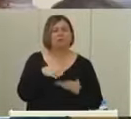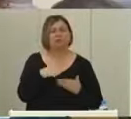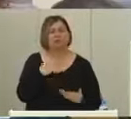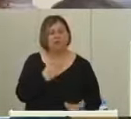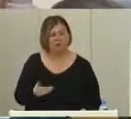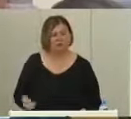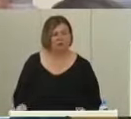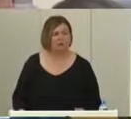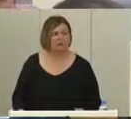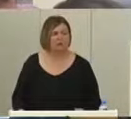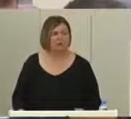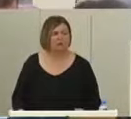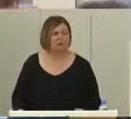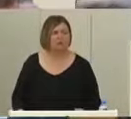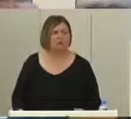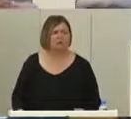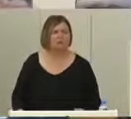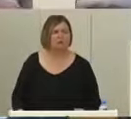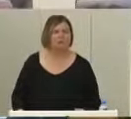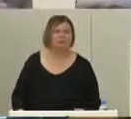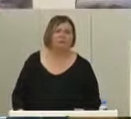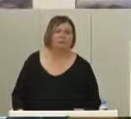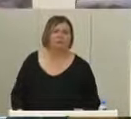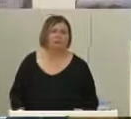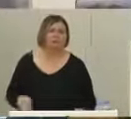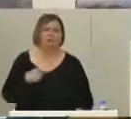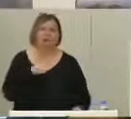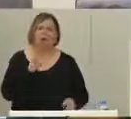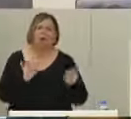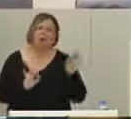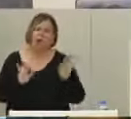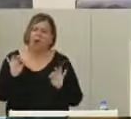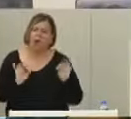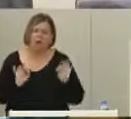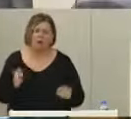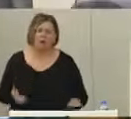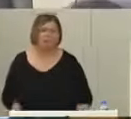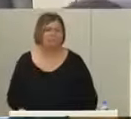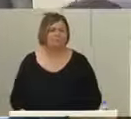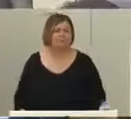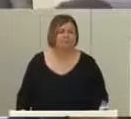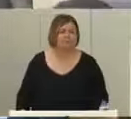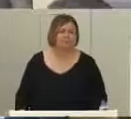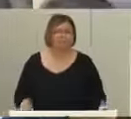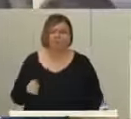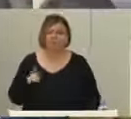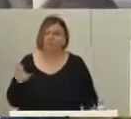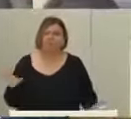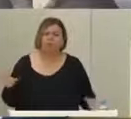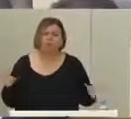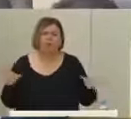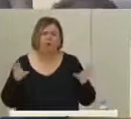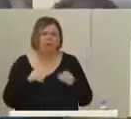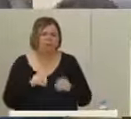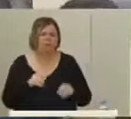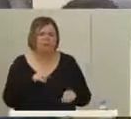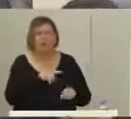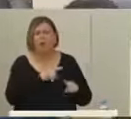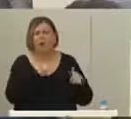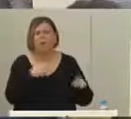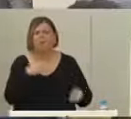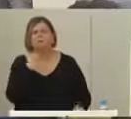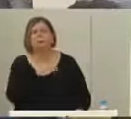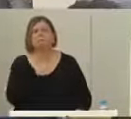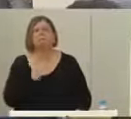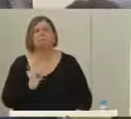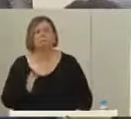tutuyor. Onları da bir şekilde ayarlayalım. Bunları topladığımızda zaten ya o arsayı